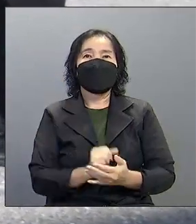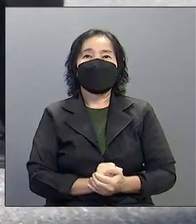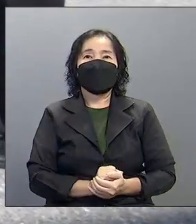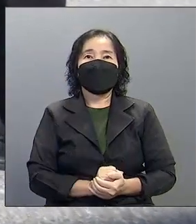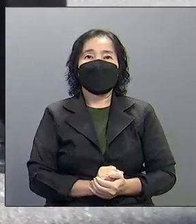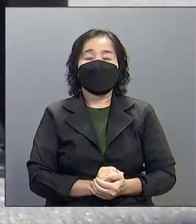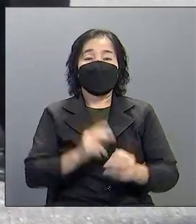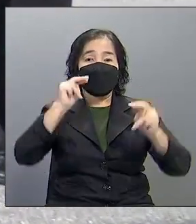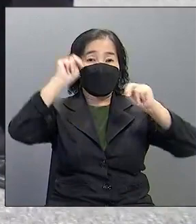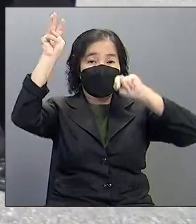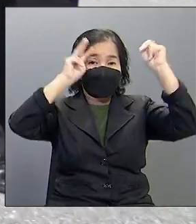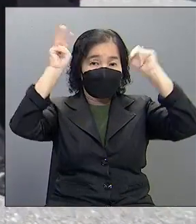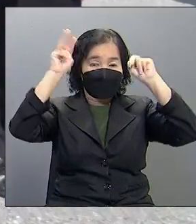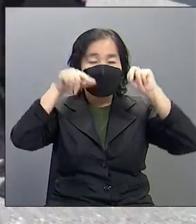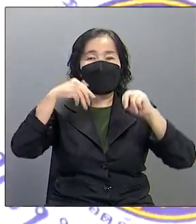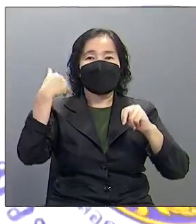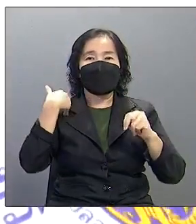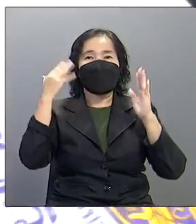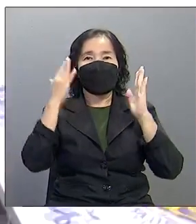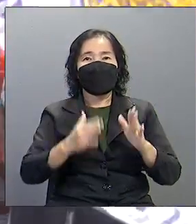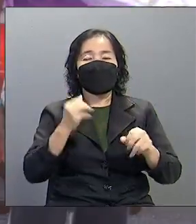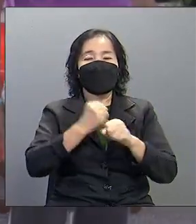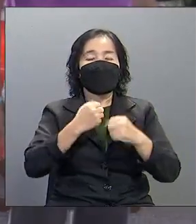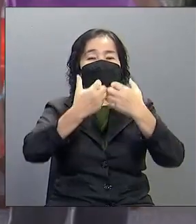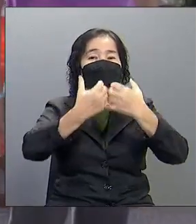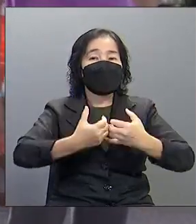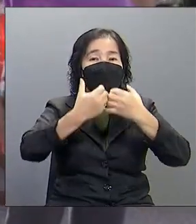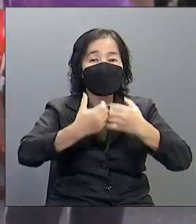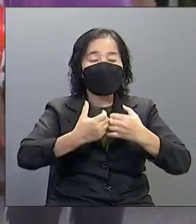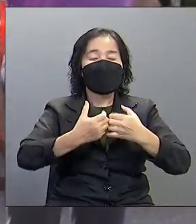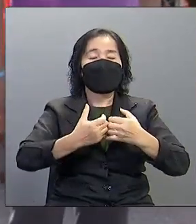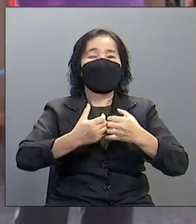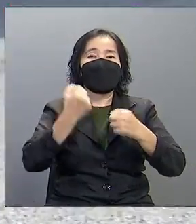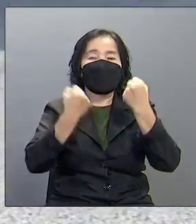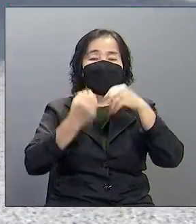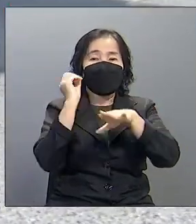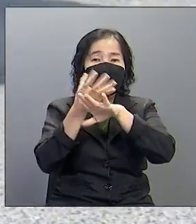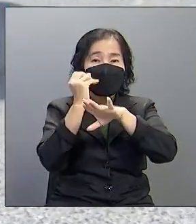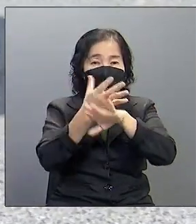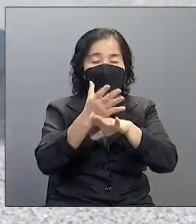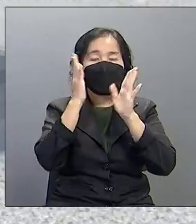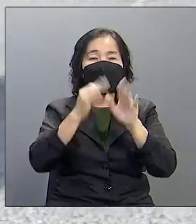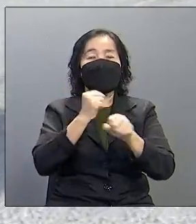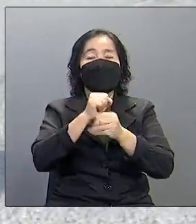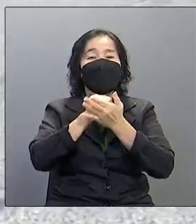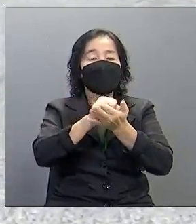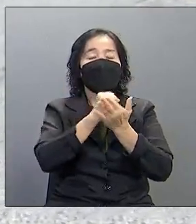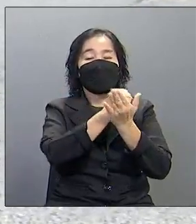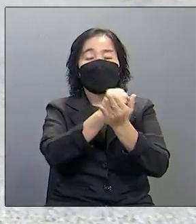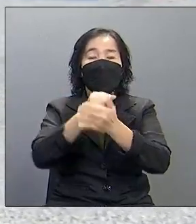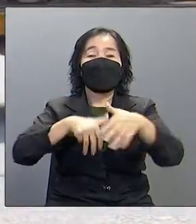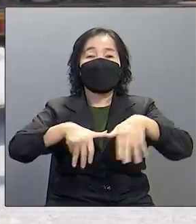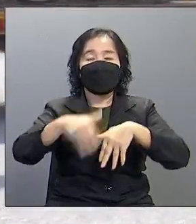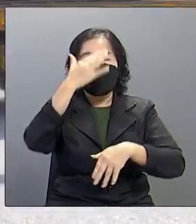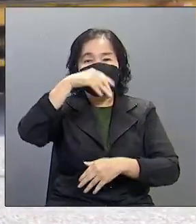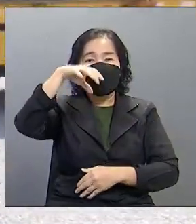ที่นครสหวั collection ได้ระดมเครื่องจากกลด้านสาธรนะภัย ไปช่วยเหลอประชาชนนะฮาหลังจากที่กระมตู